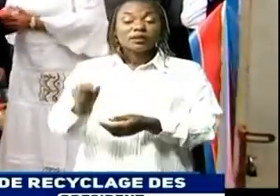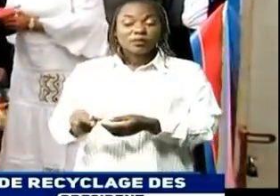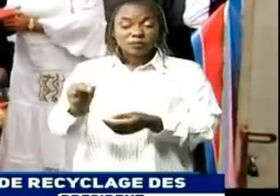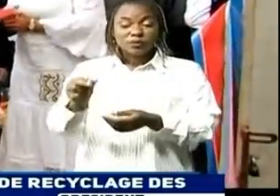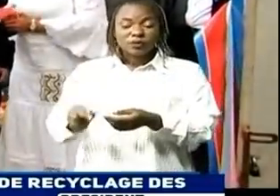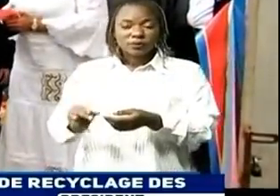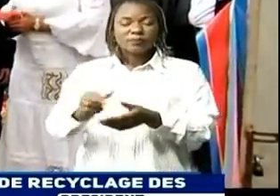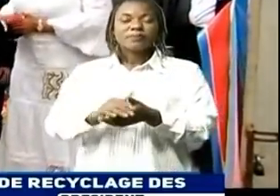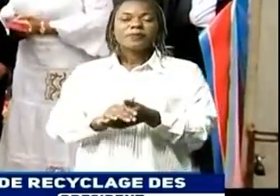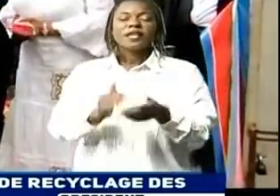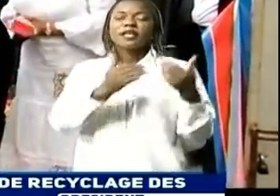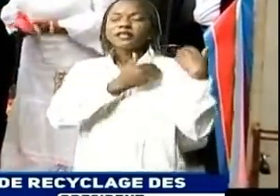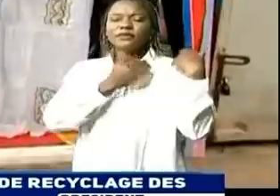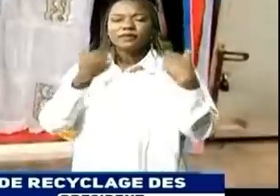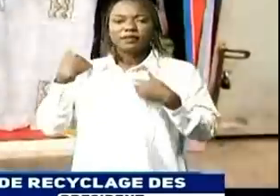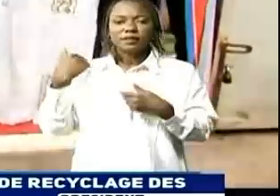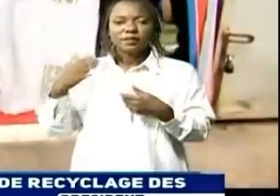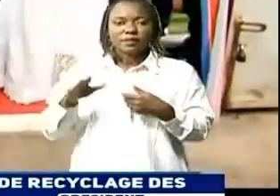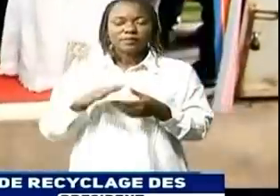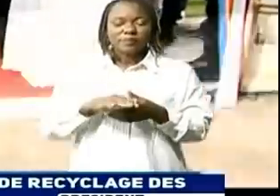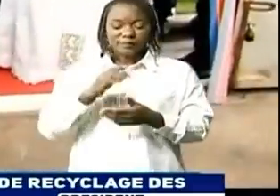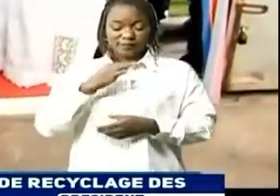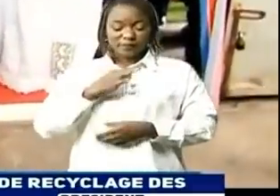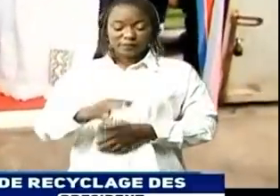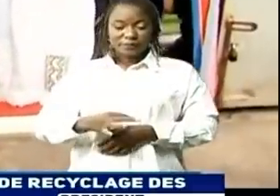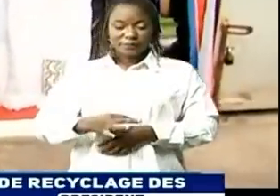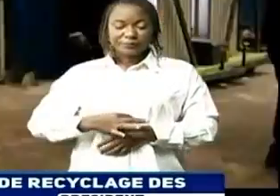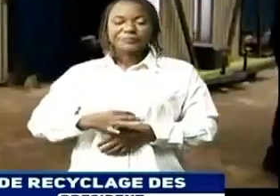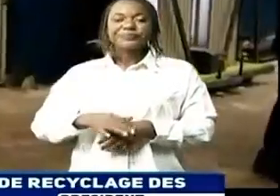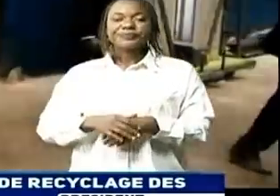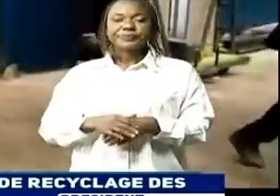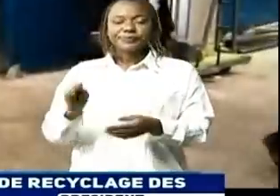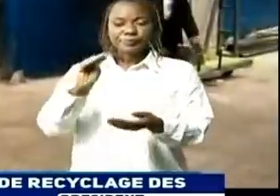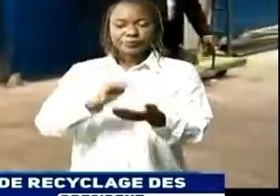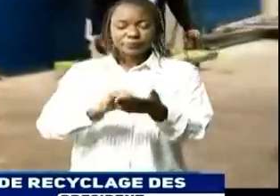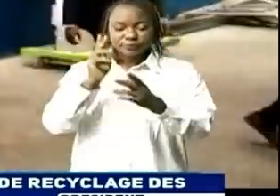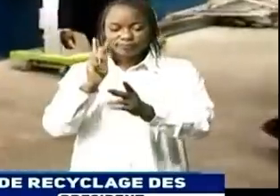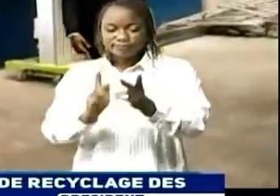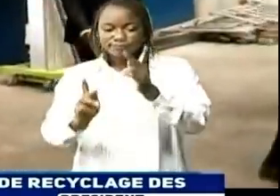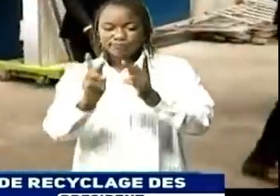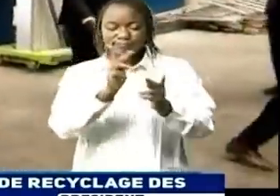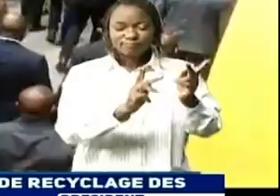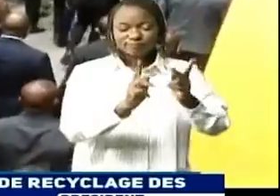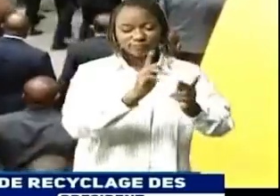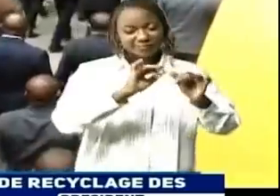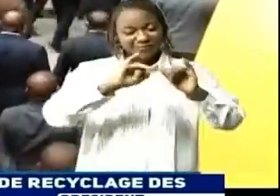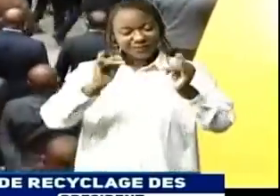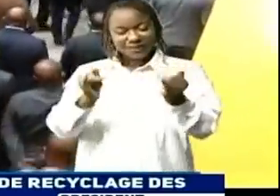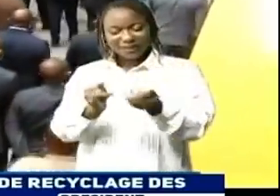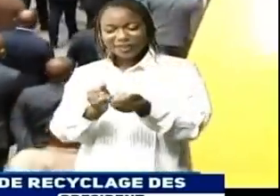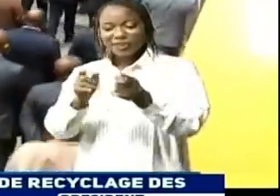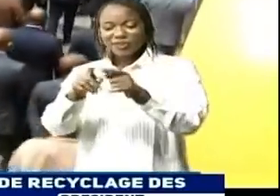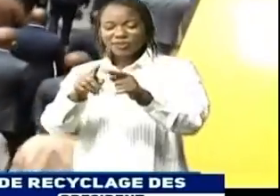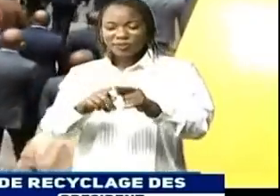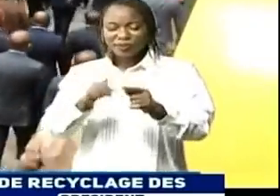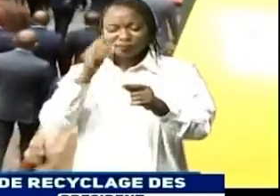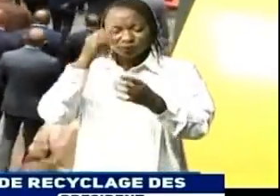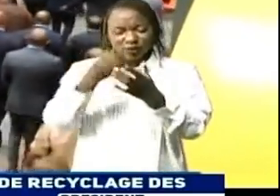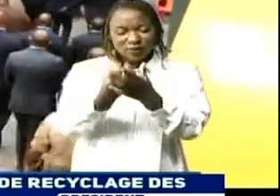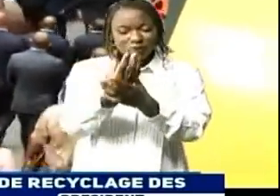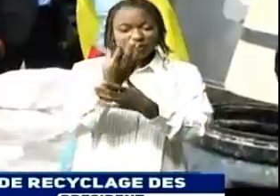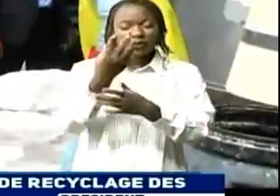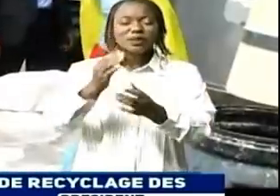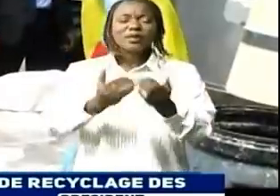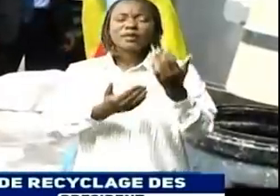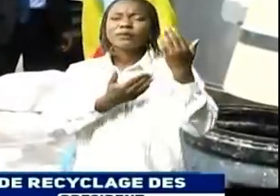plastiques. Le chef de l'État, Félix Antoine Tshisekedi Tshilombo, a ensuite visité l'usine, une unité de production